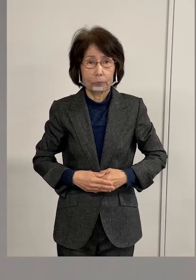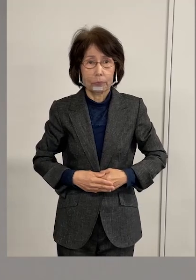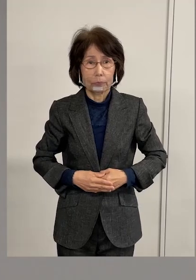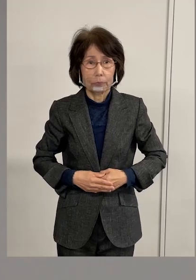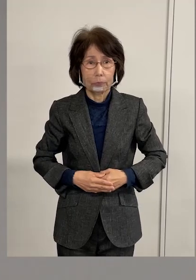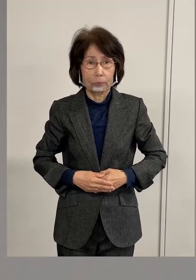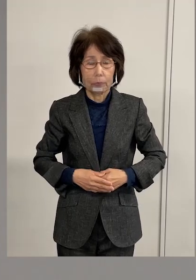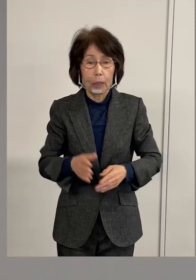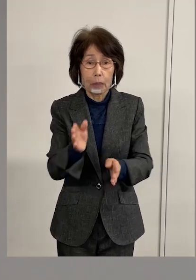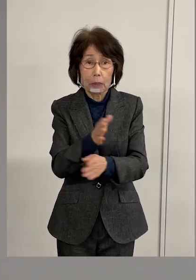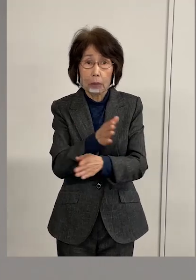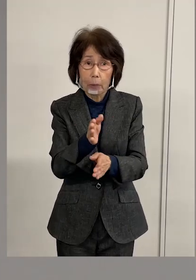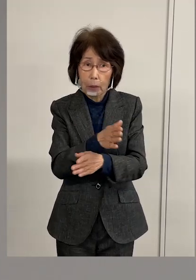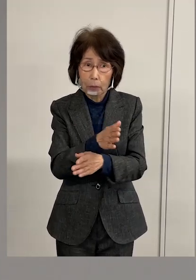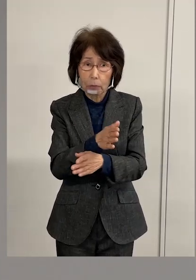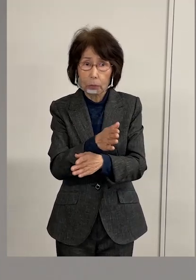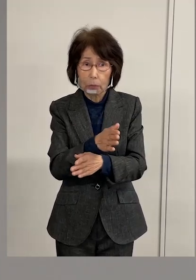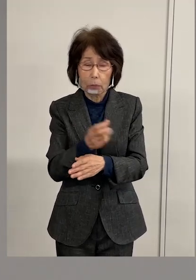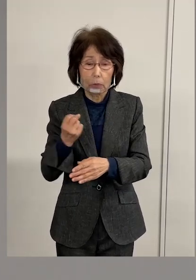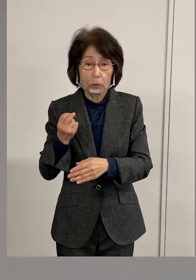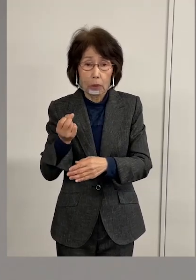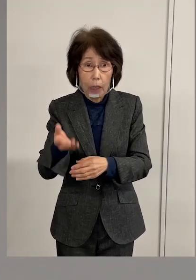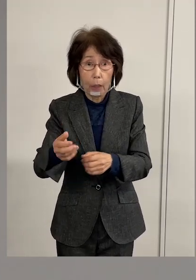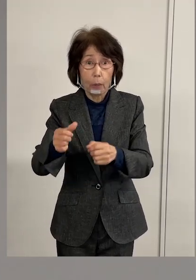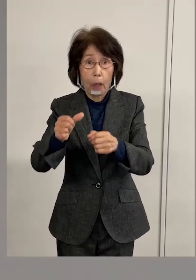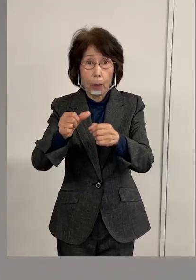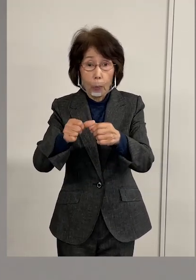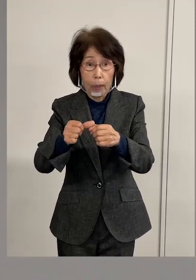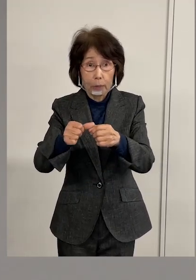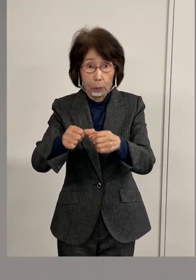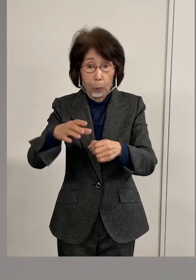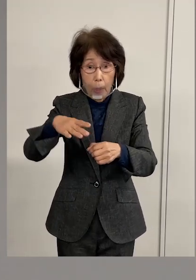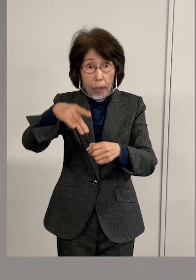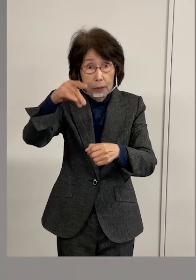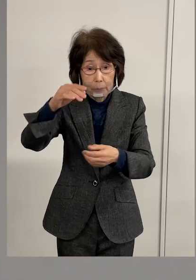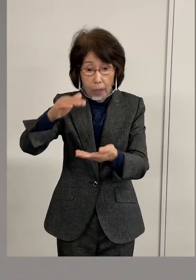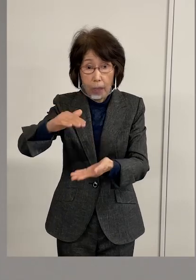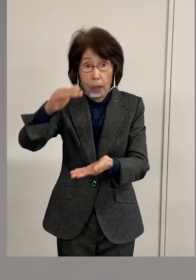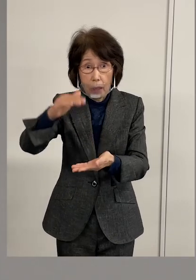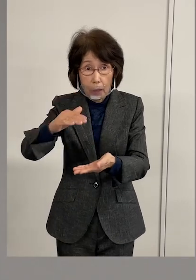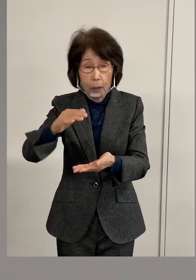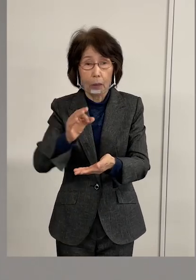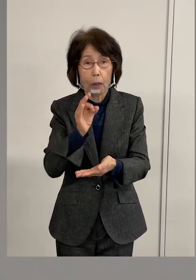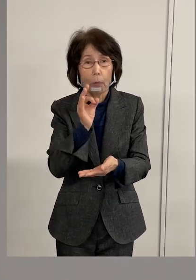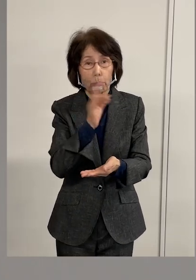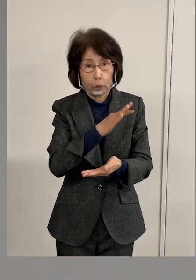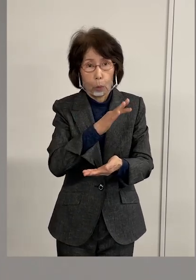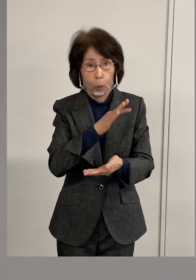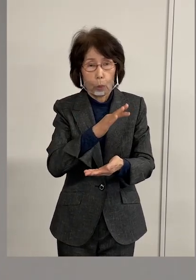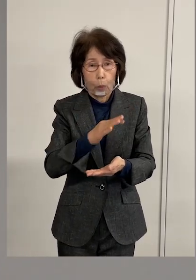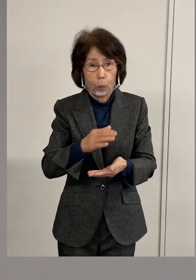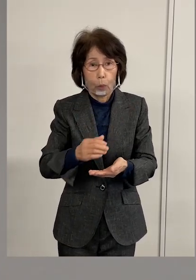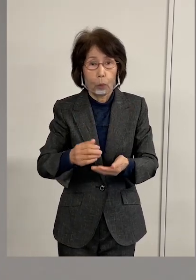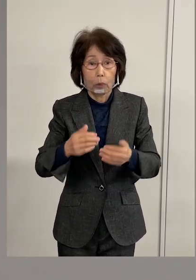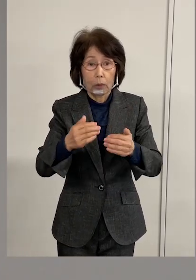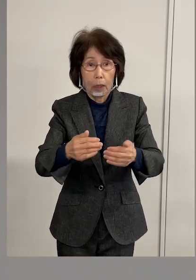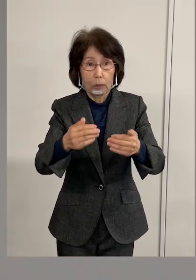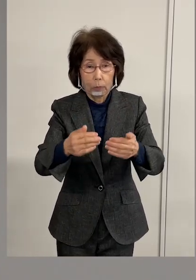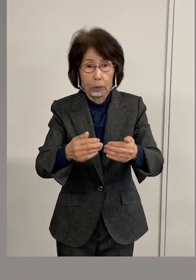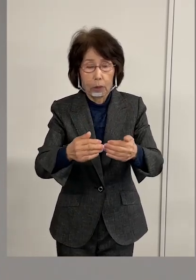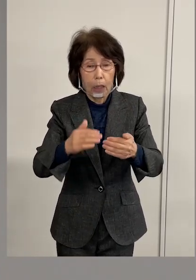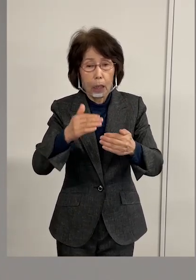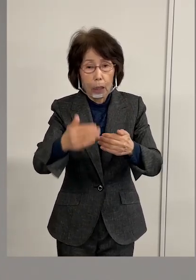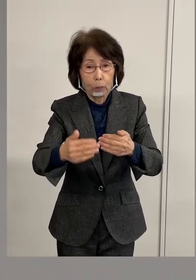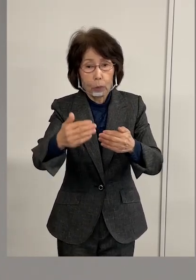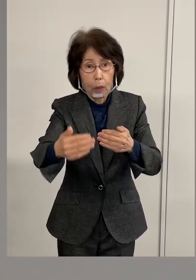まあ、当面、まあ、少なくとも令和5年度の前半は当面無償で行きながら、段階的に有償にしていく